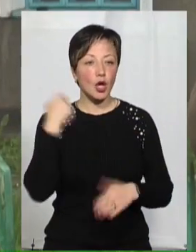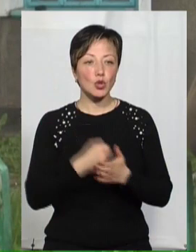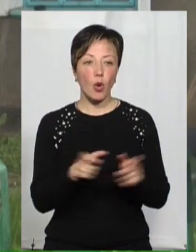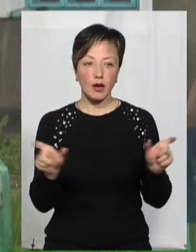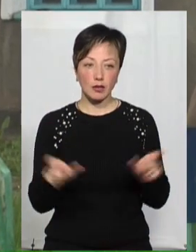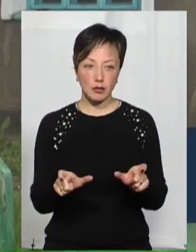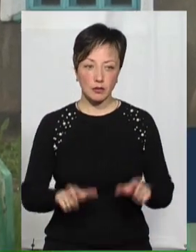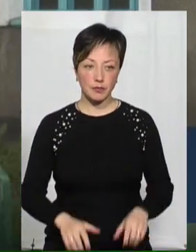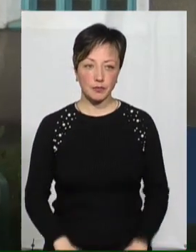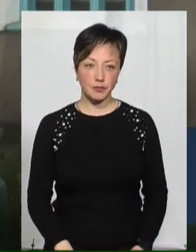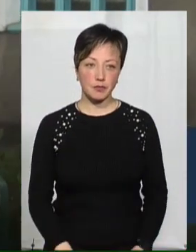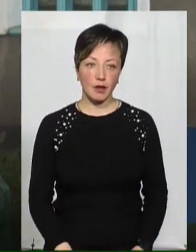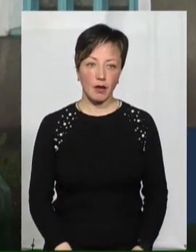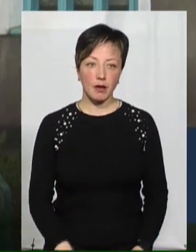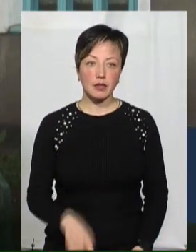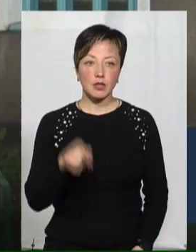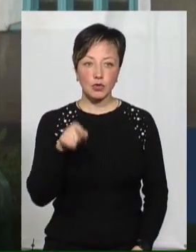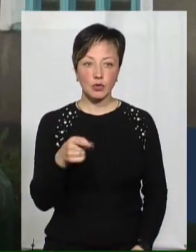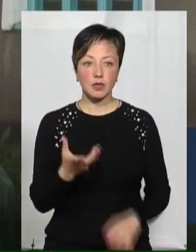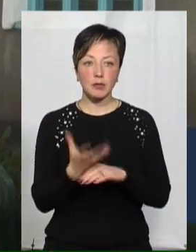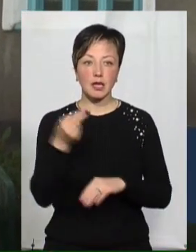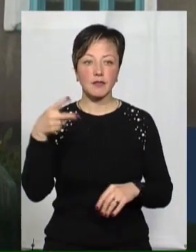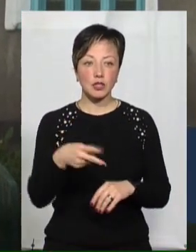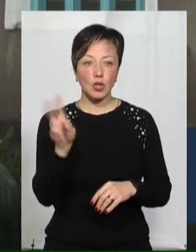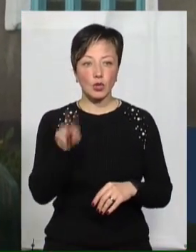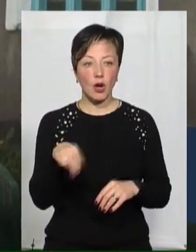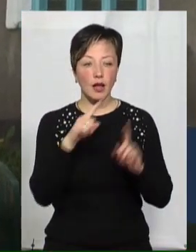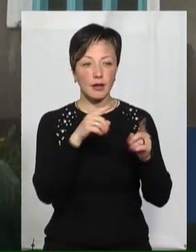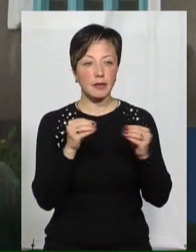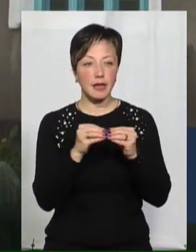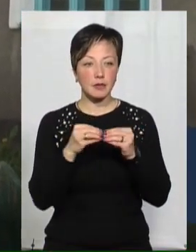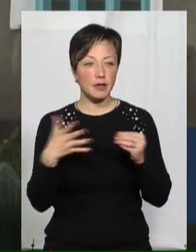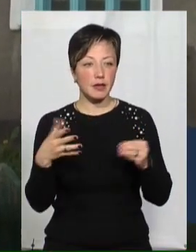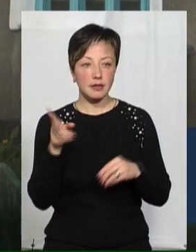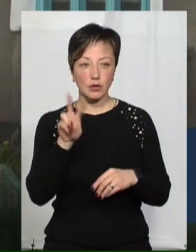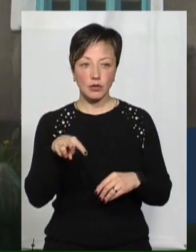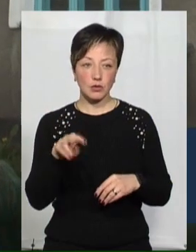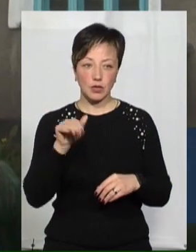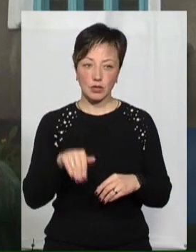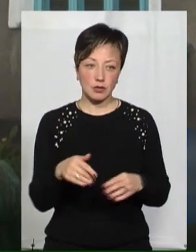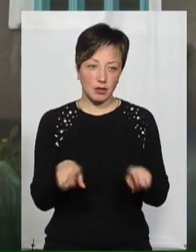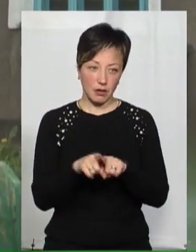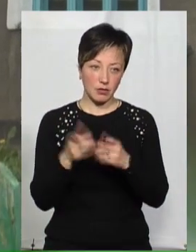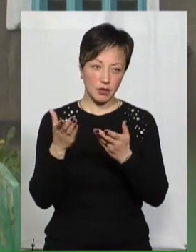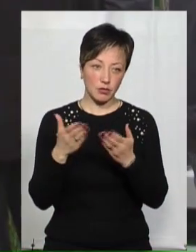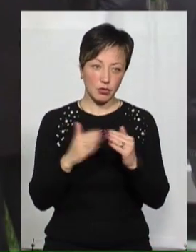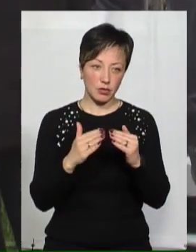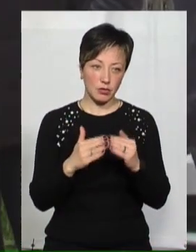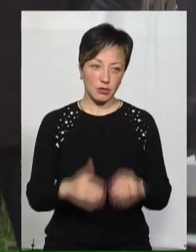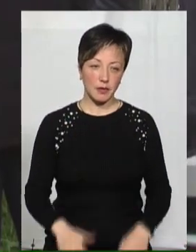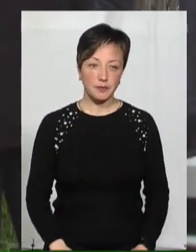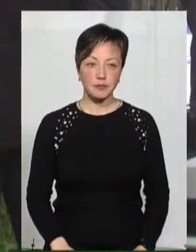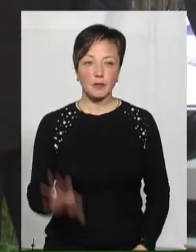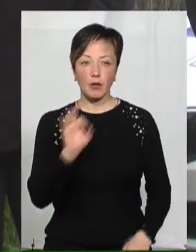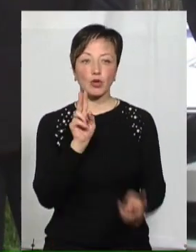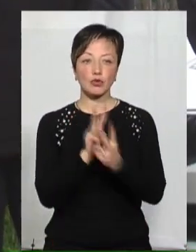влаштувала ціна. Тут ми дали 2000 доларів за хату, а там 10-15. За такий будинок. Про зустріч